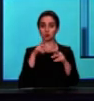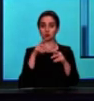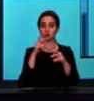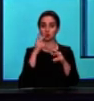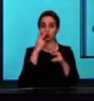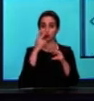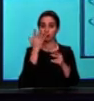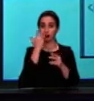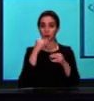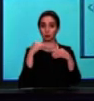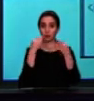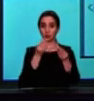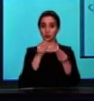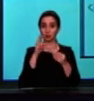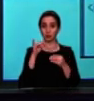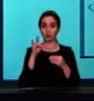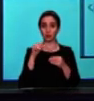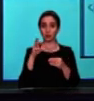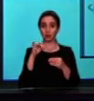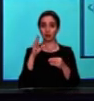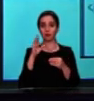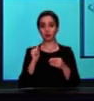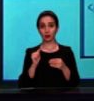parametri va